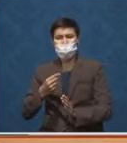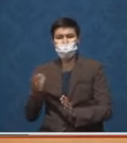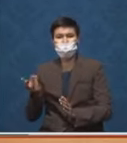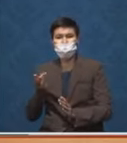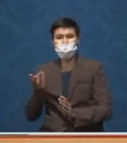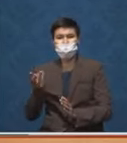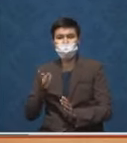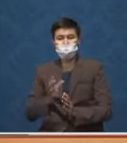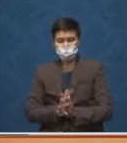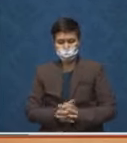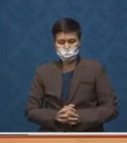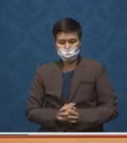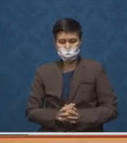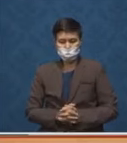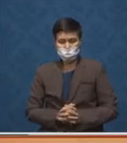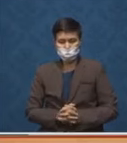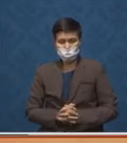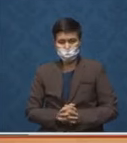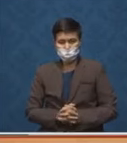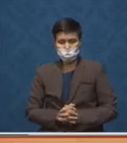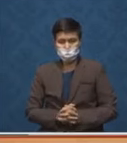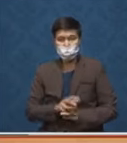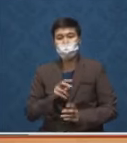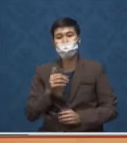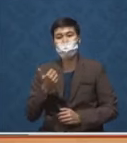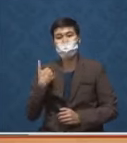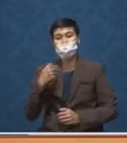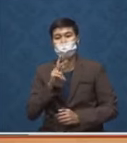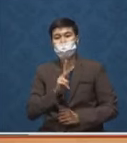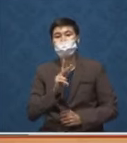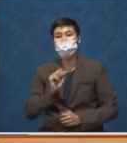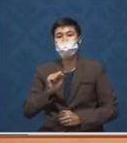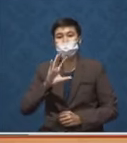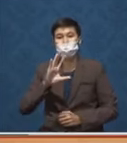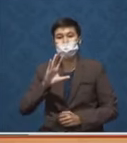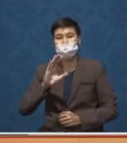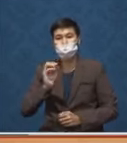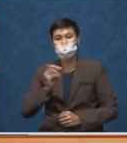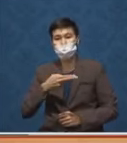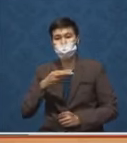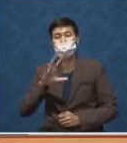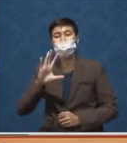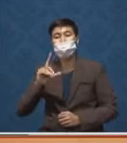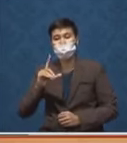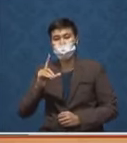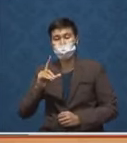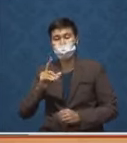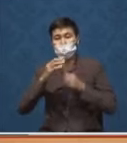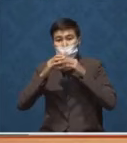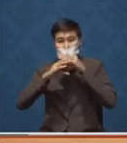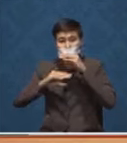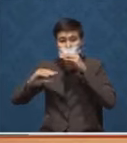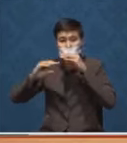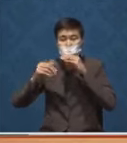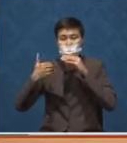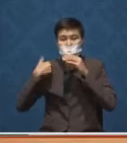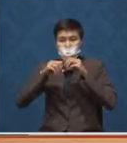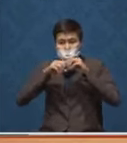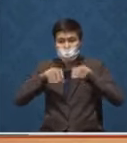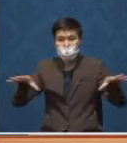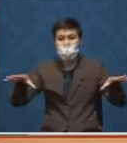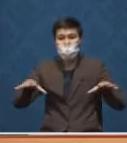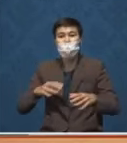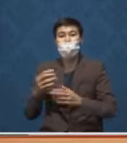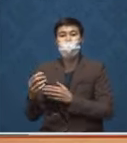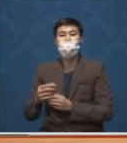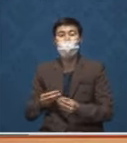แต่ปัจจุบันเนี่ยเมื่อมีกสทชเข้ามานะครับมีการกระจายอำนาจจะใช้คำกระจายเขาเรียกว่